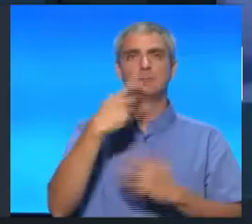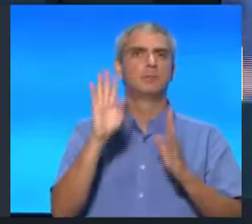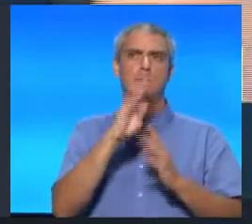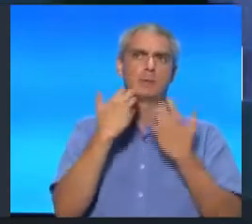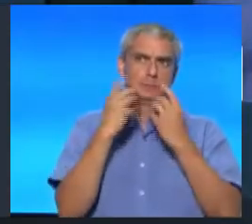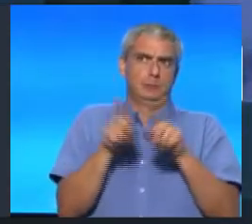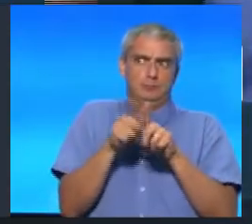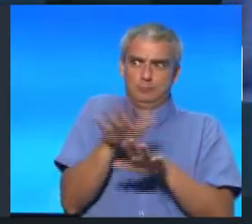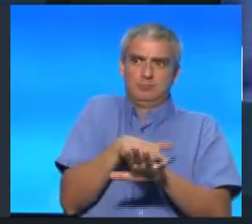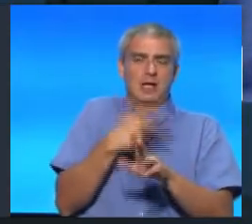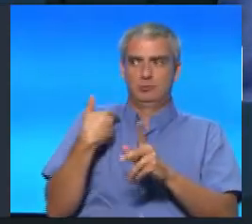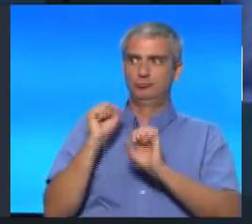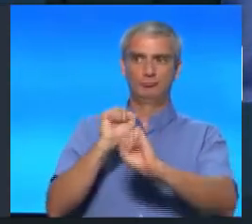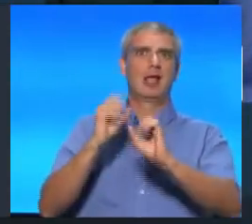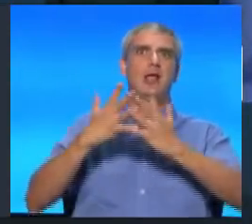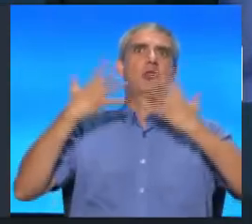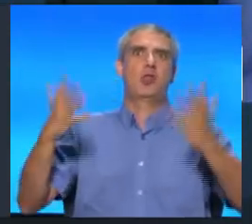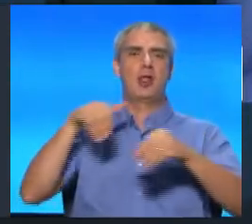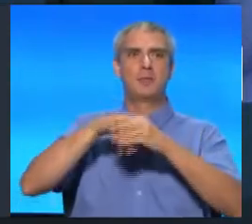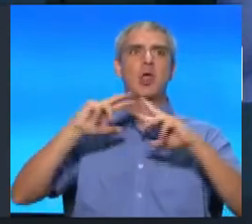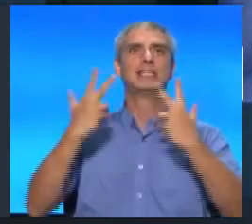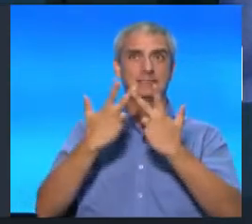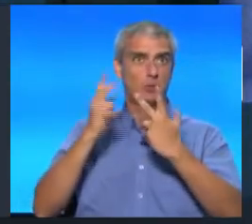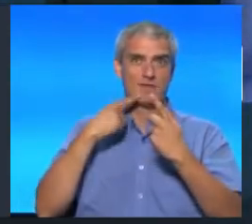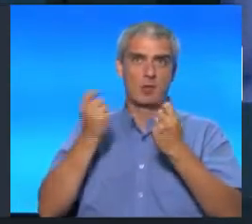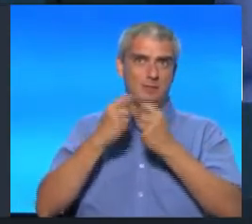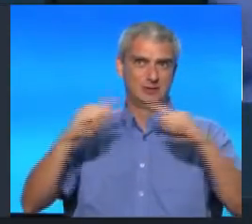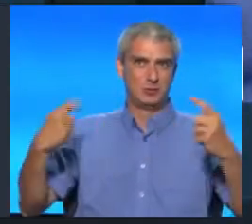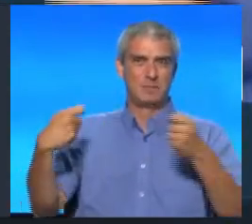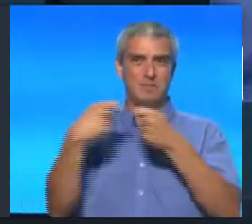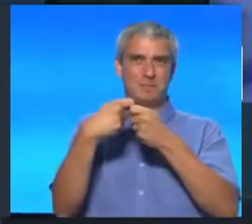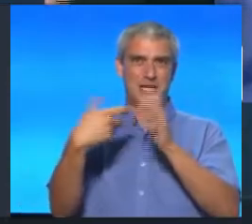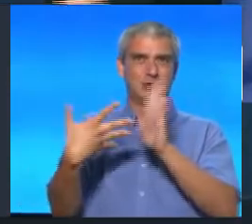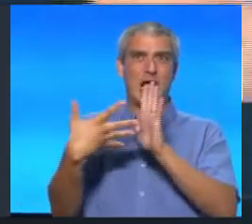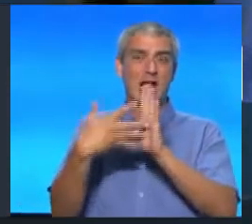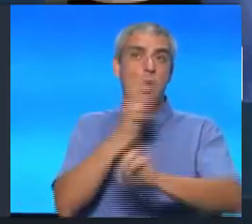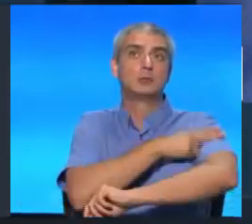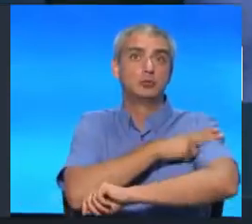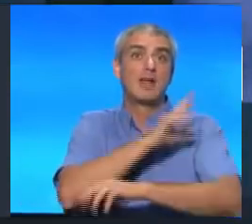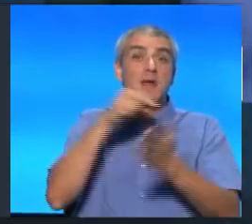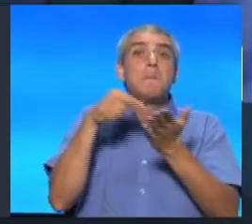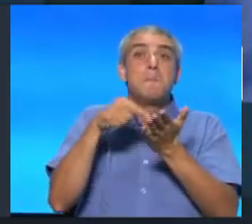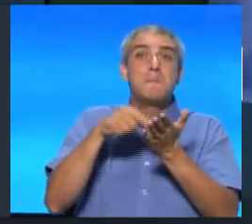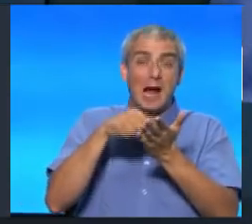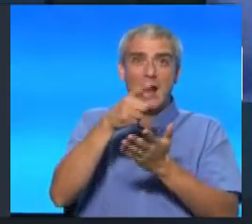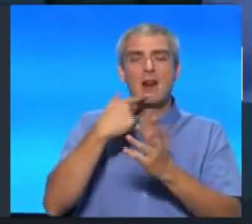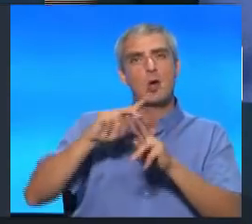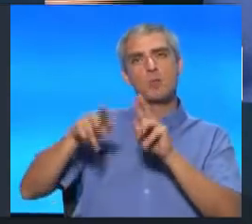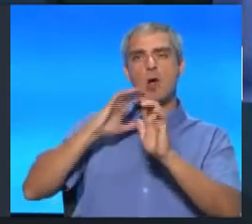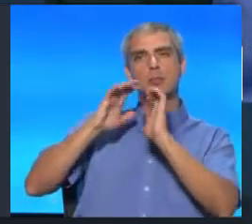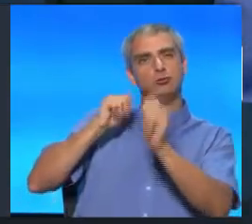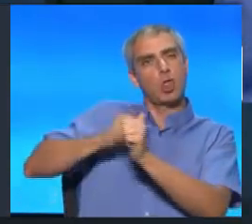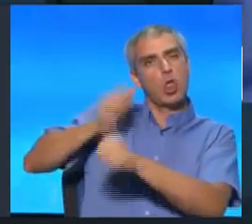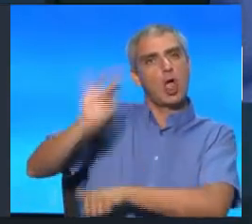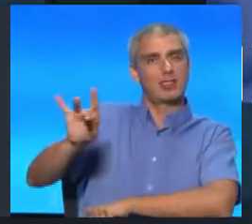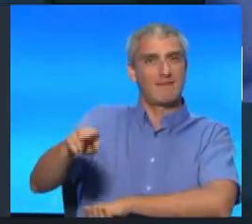שאמרת, שהוא מרגיש אהדה גדולה בציבור הרחב, למרות הפרסומים השונים בעניין החקירות, ואולי אפילו דווקא על רקע מה שהוא מגדיר כרדיפה תקשורתית נגדו